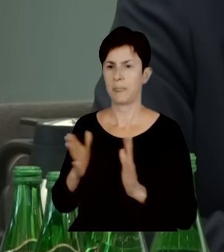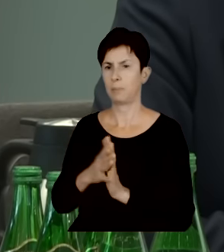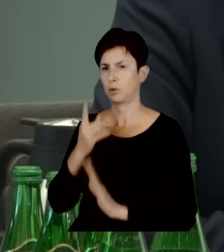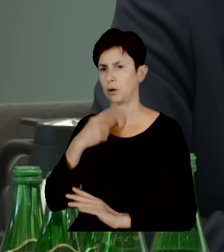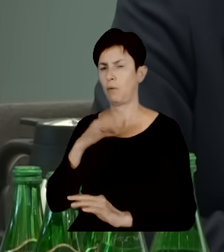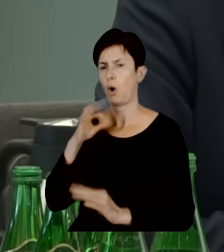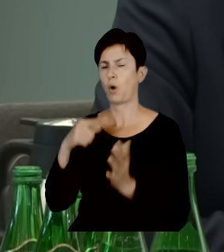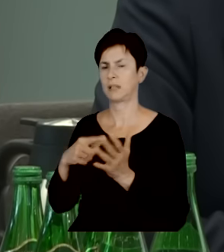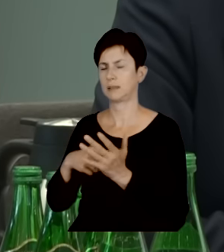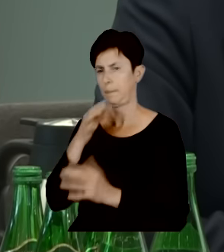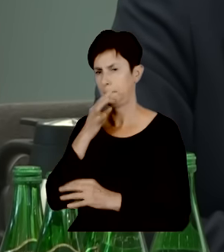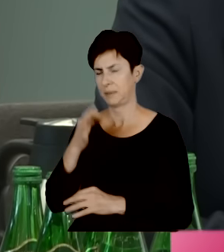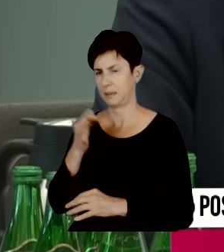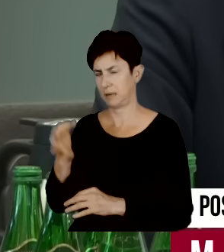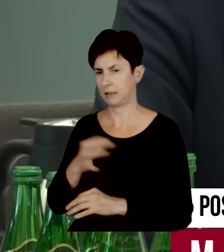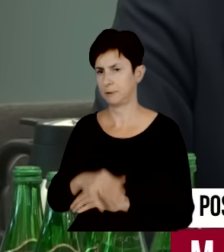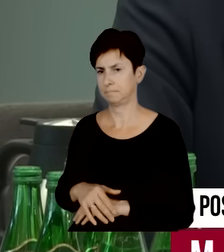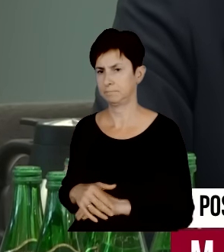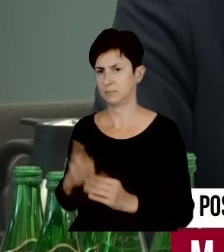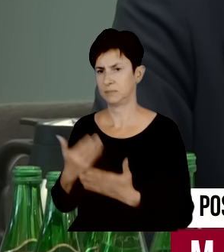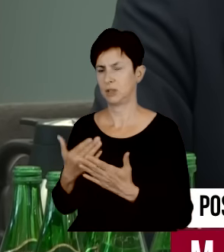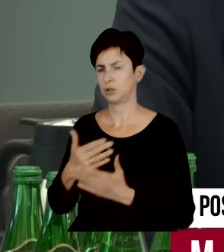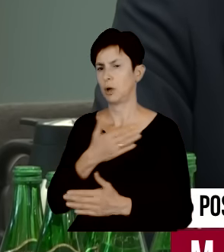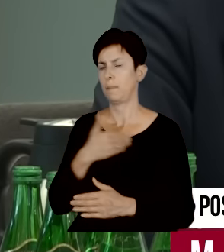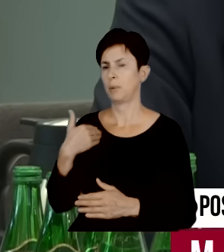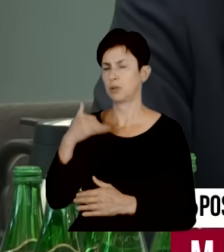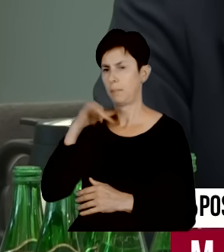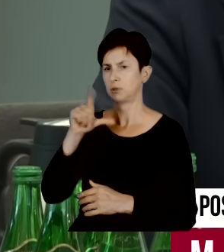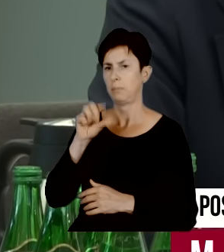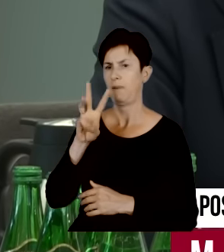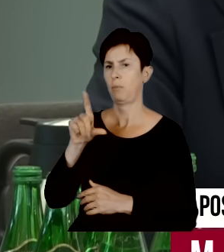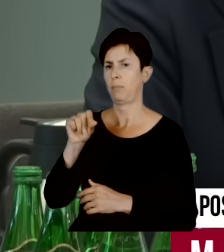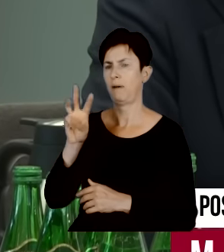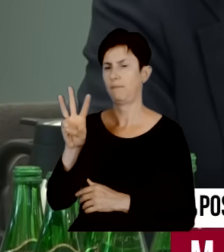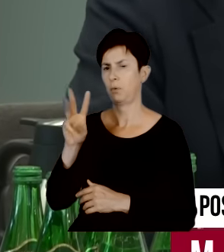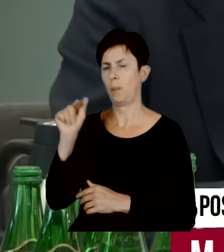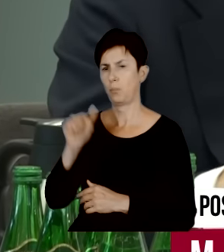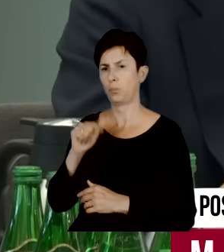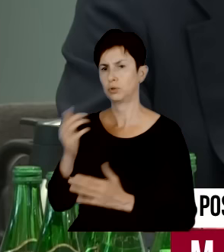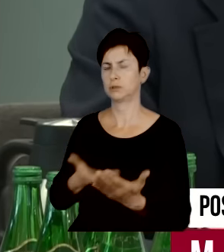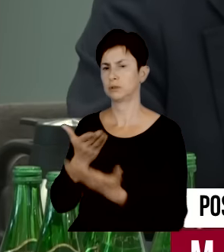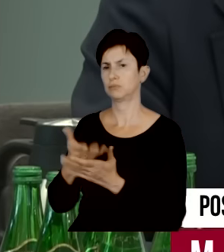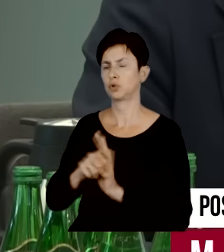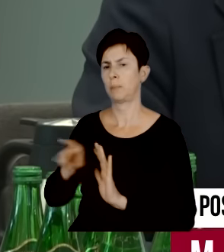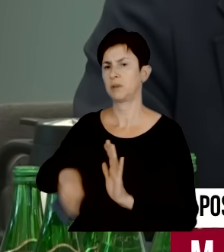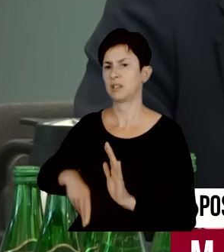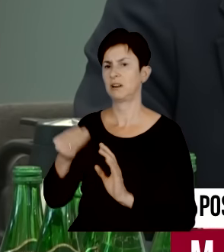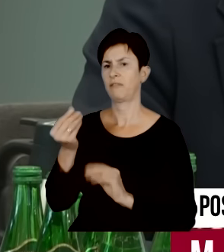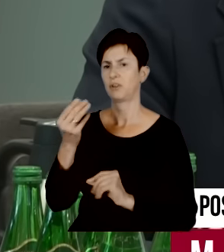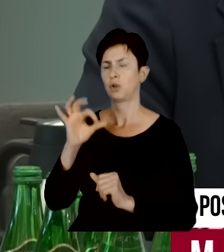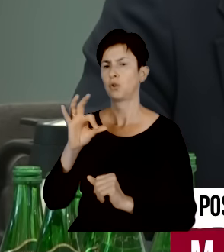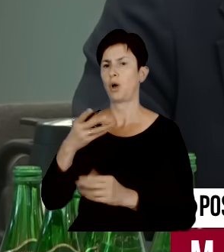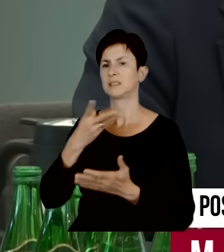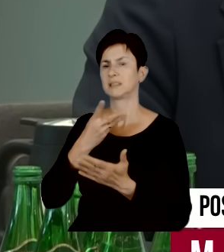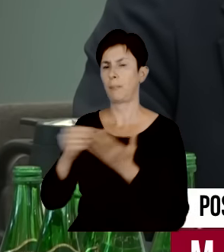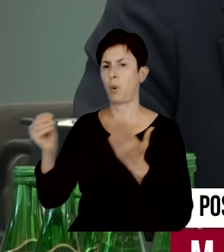py Dlaczego Poczta Polska chciały wystąpić do ministra finansów o zapłaty faktur i się